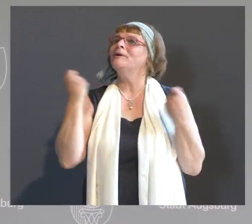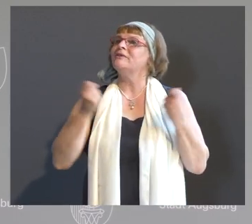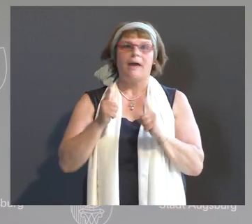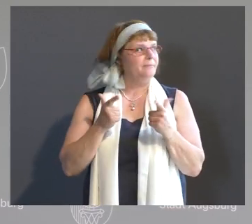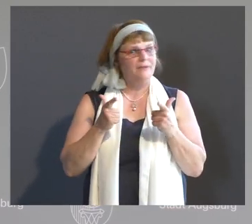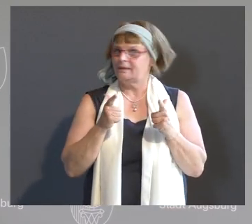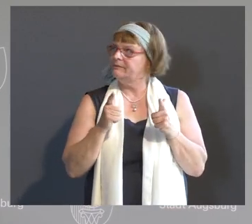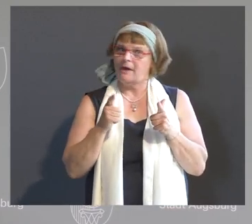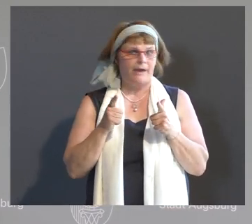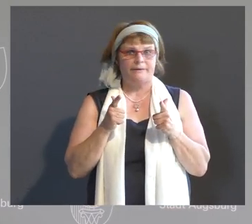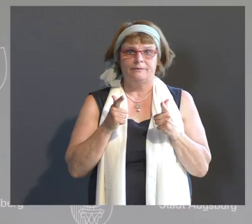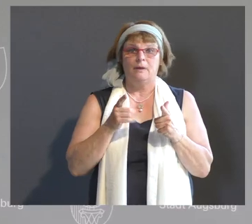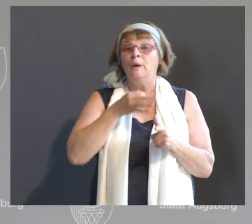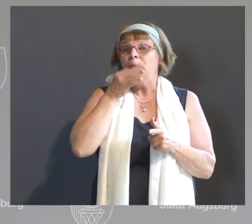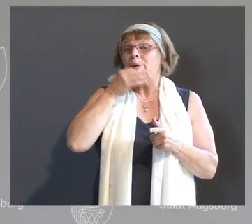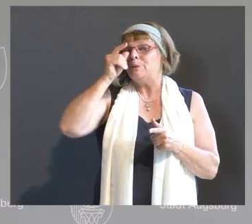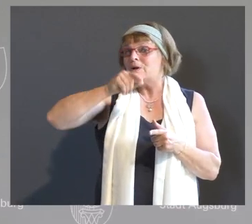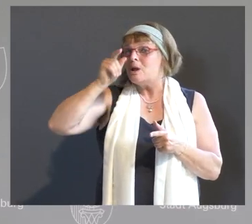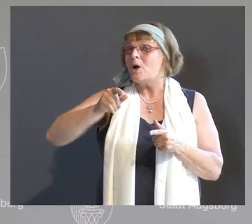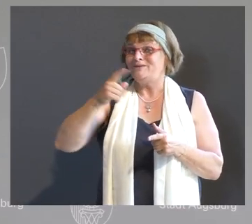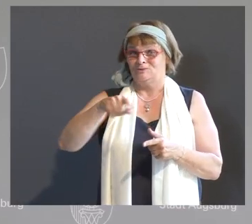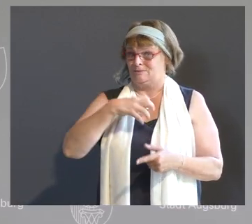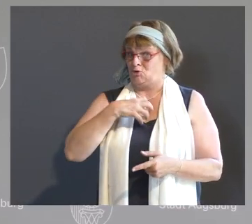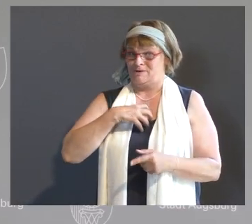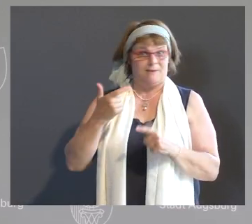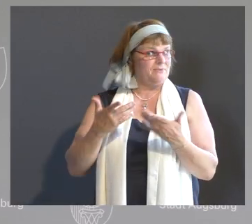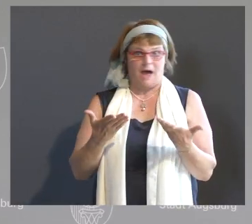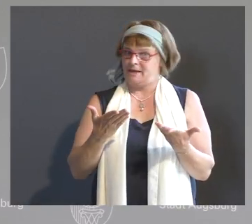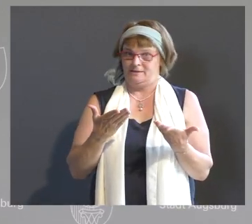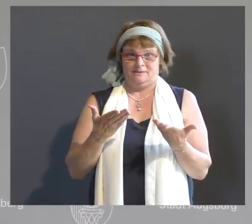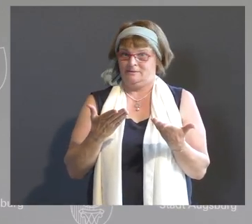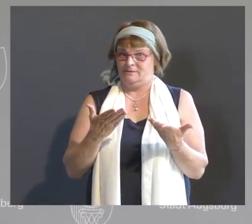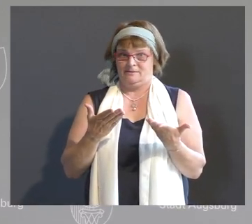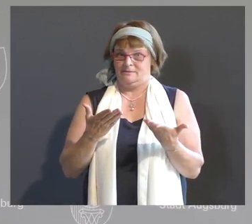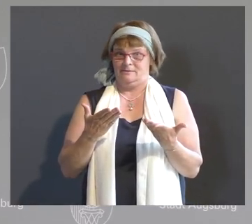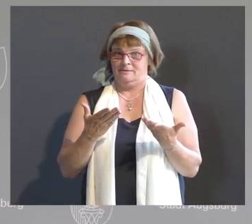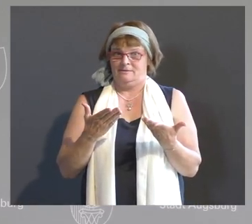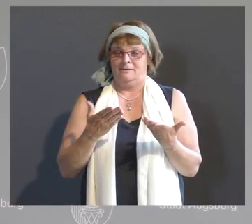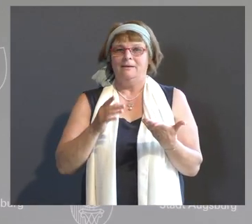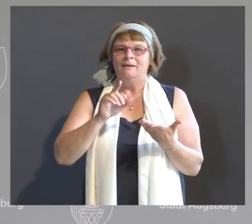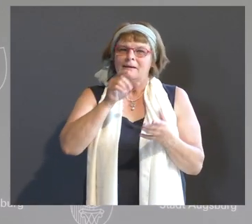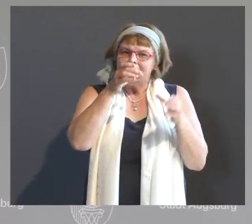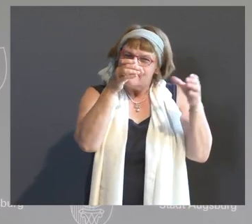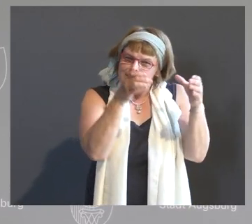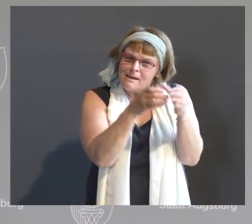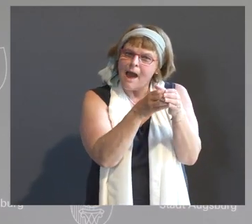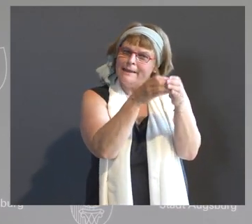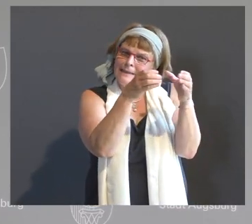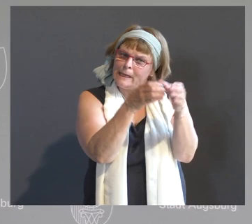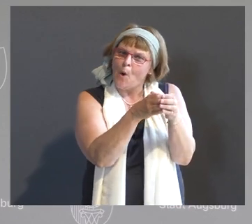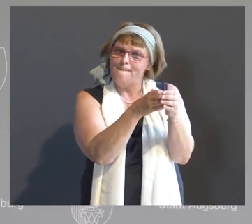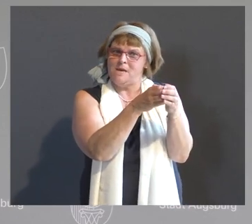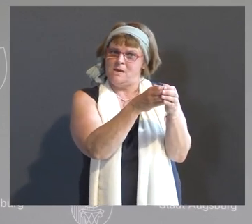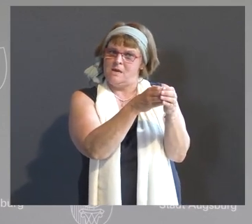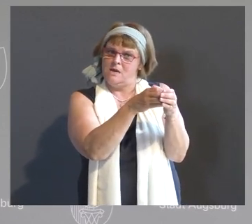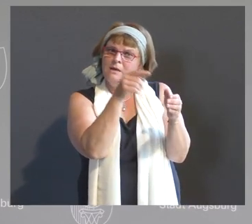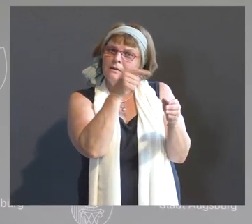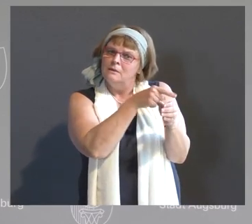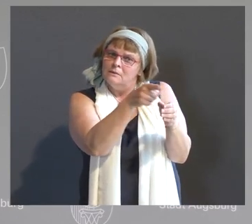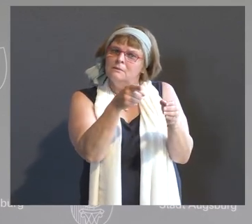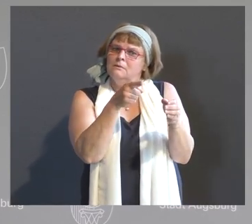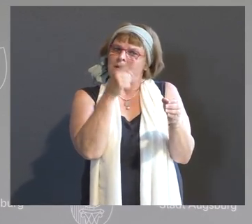unser Problem. Ich betone das auch in Übereinstimmung mit der Stadt, sondern ganz wenige, die dieses Narrativ nutzen, um unter